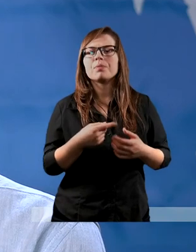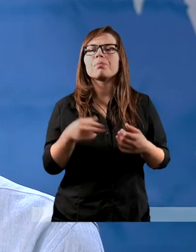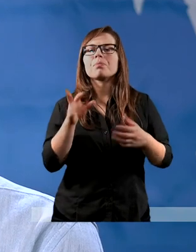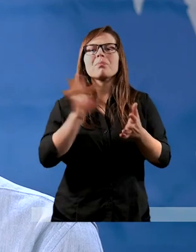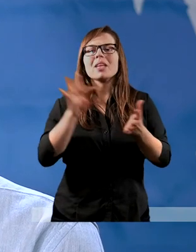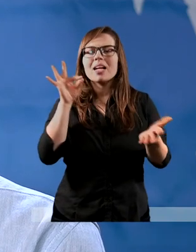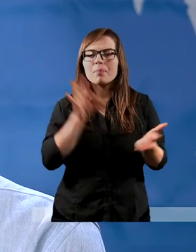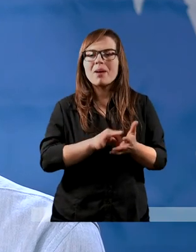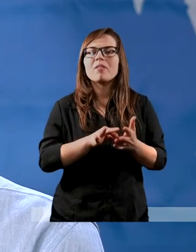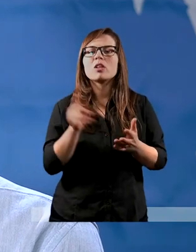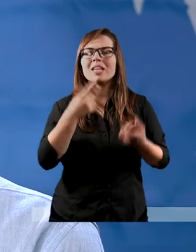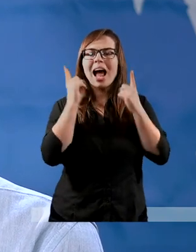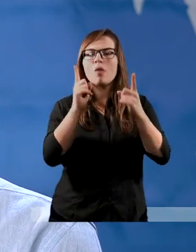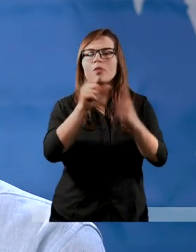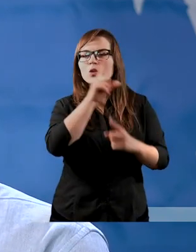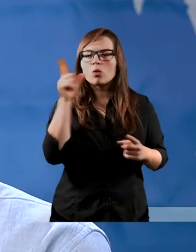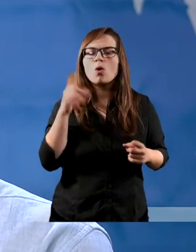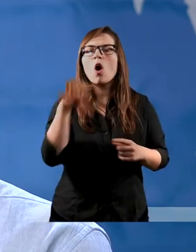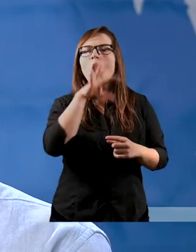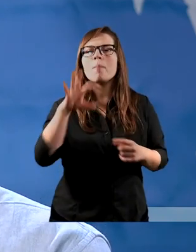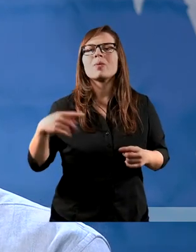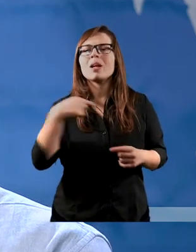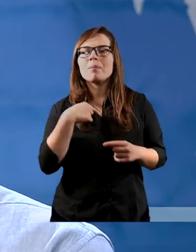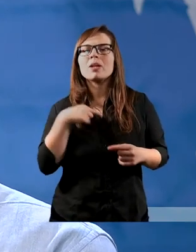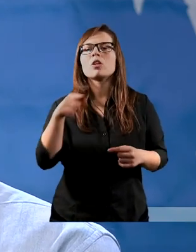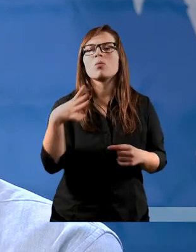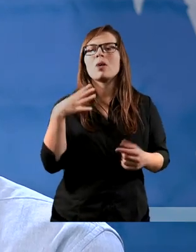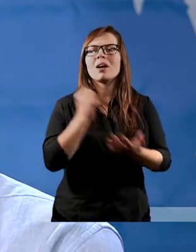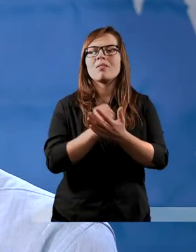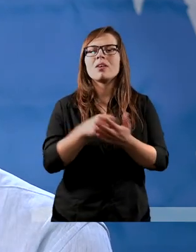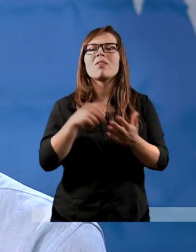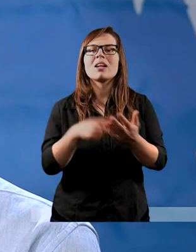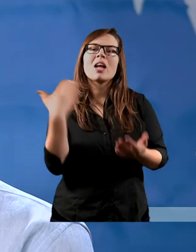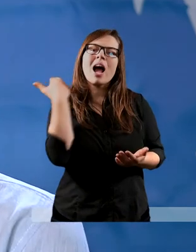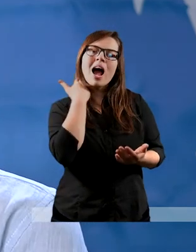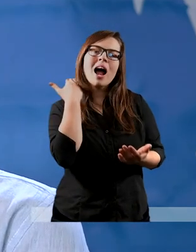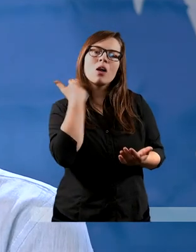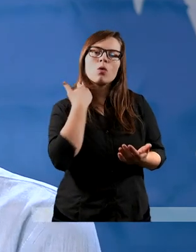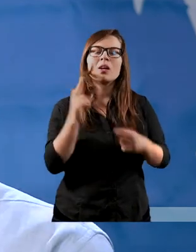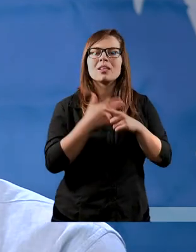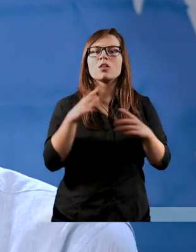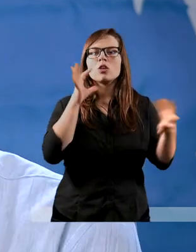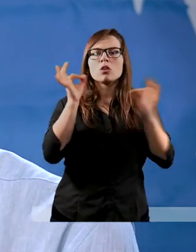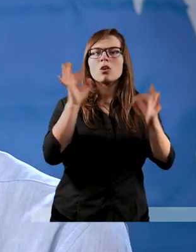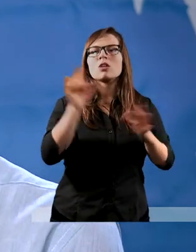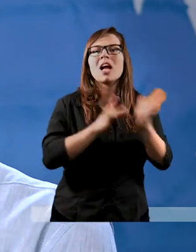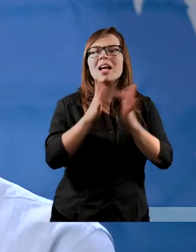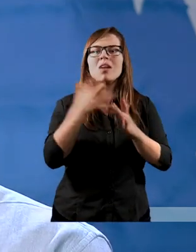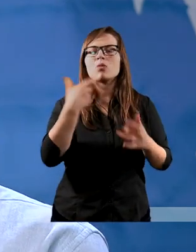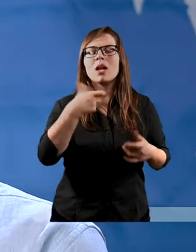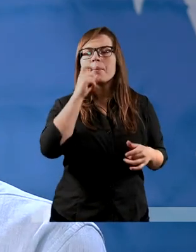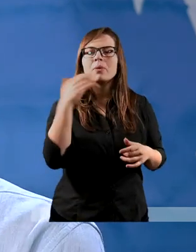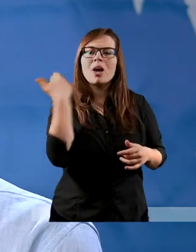z pewnością zauważyli ludzie obserwujący mnie, to była kwestia właśnie alkoholu. Kiedy dowiedziałam się, że Jezus nie pił